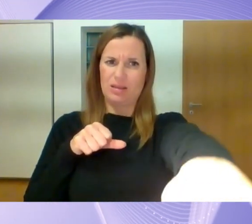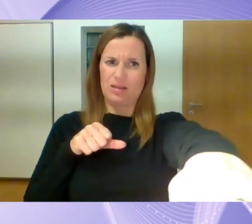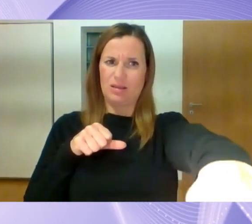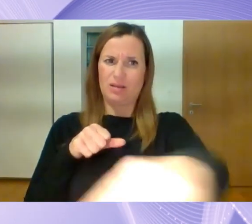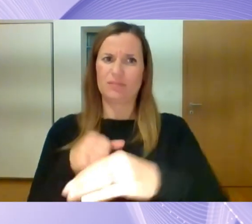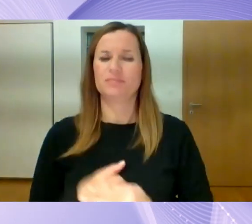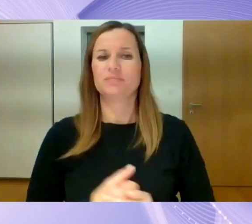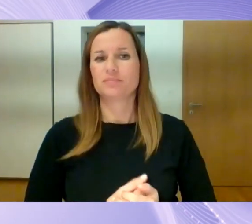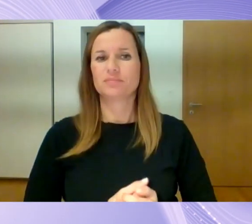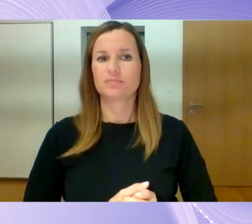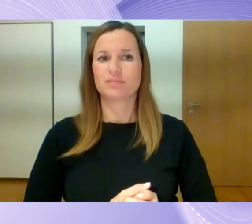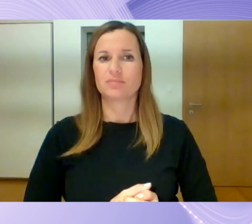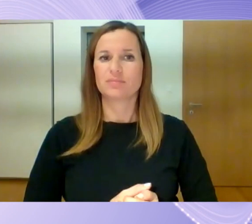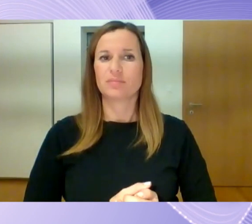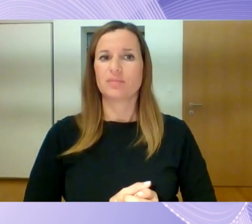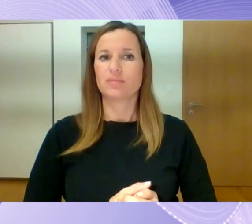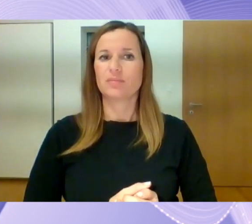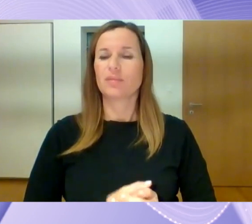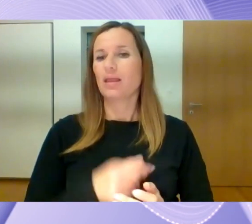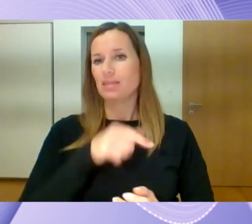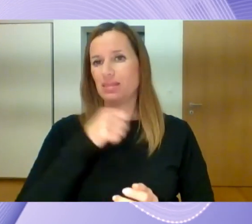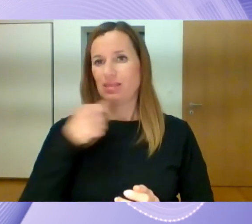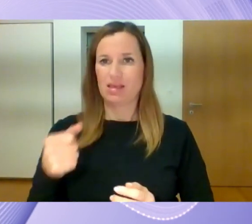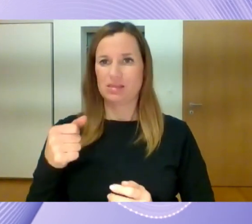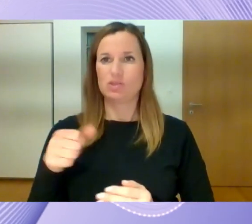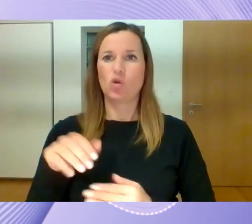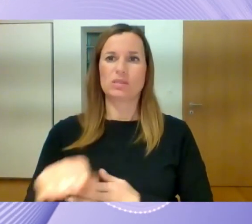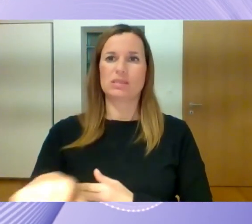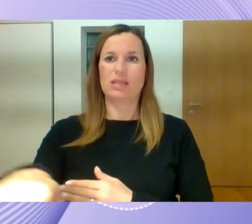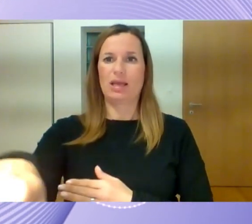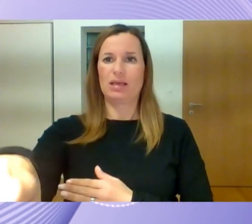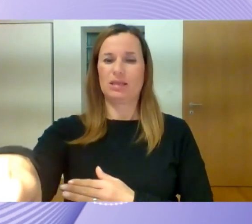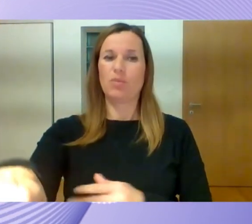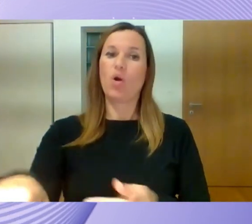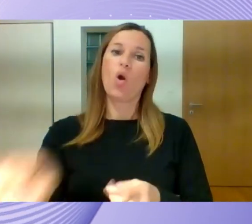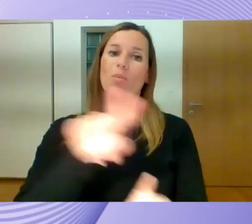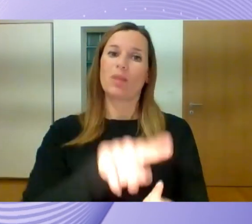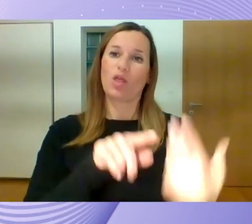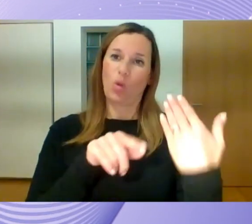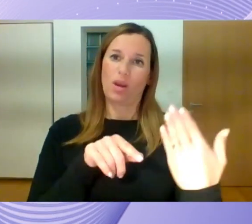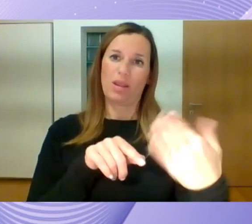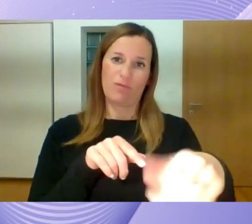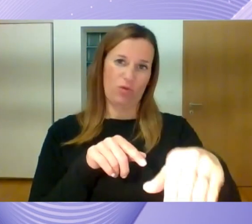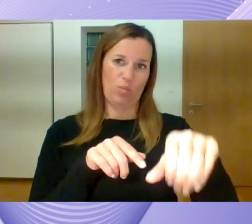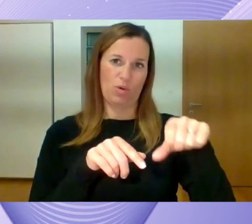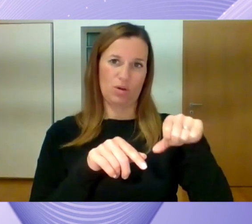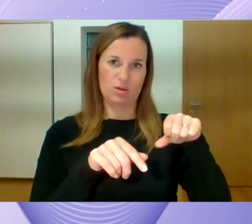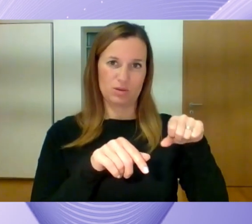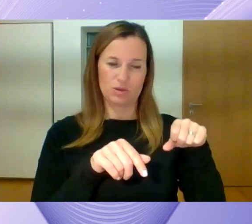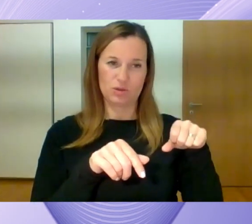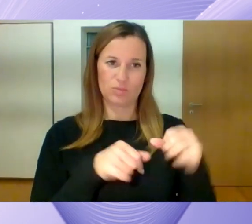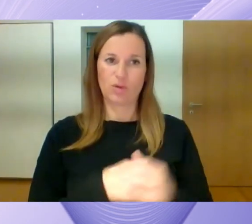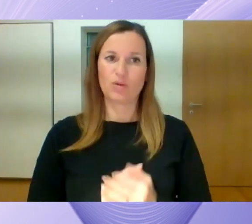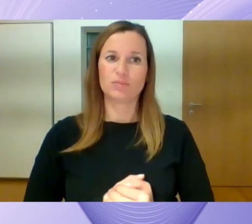zadržati. In stegnemo desno nogo. Skrčimo levo nogo, še jo malo